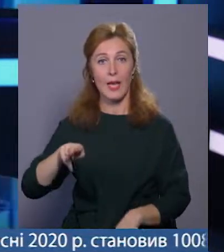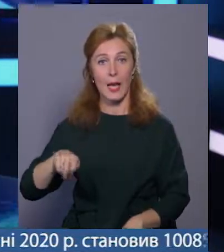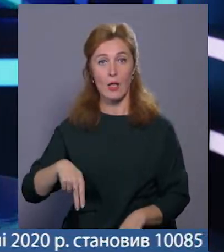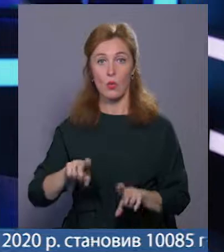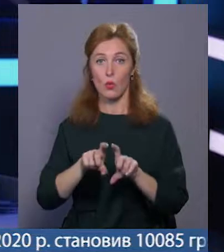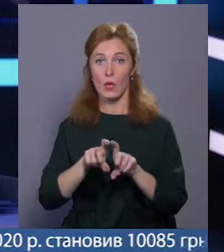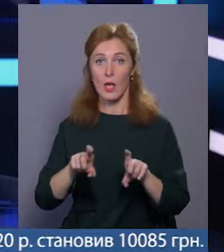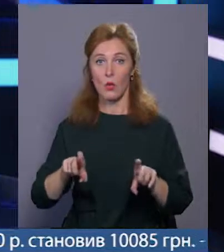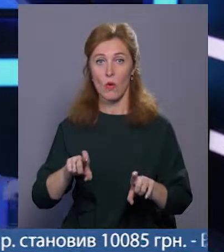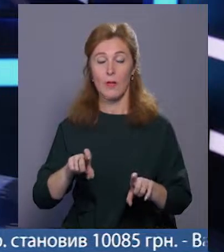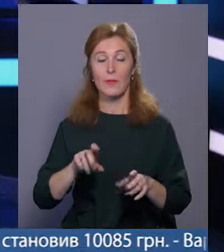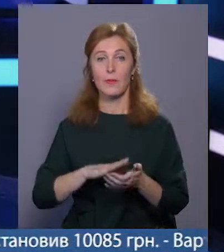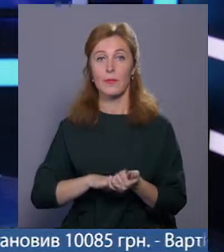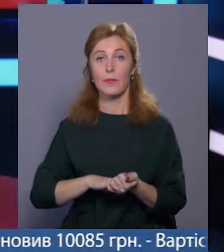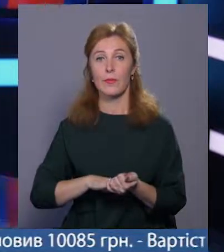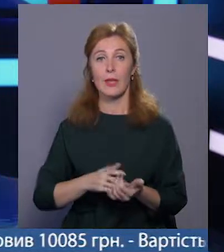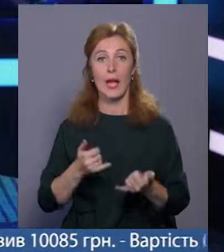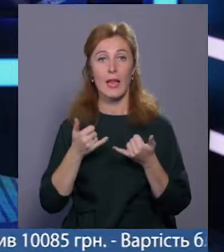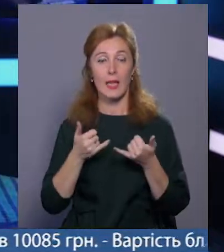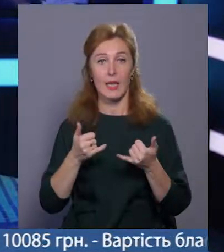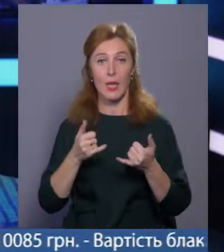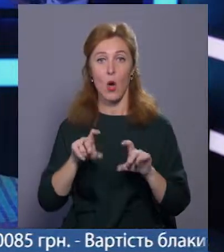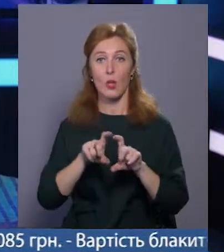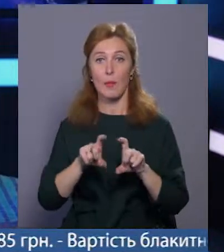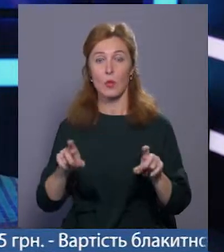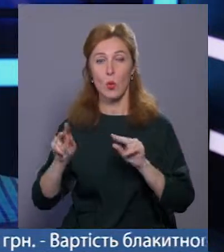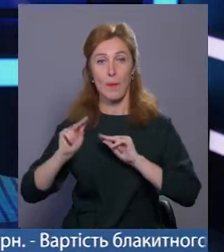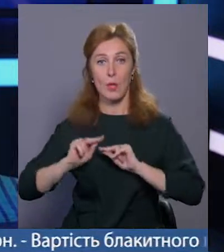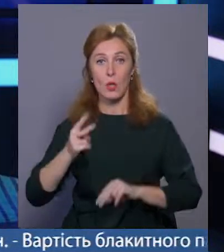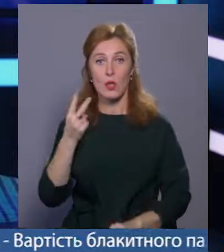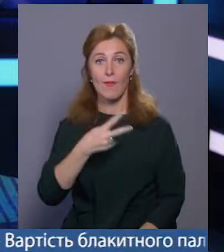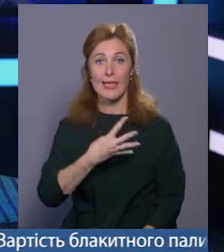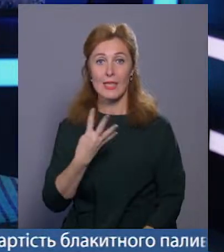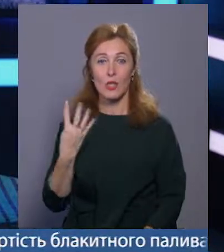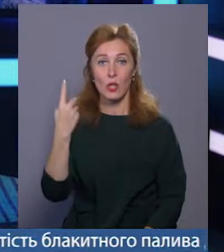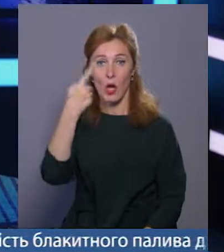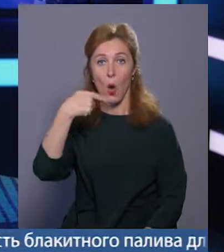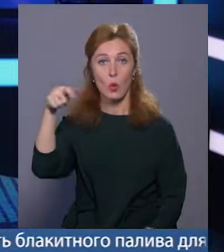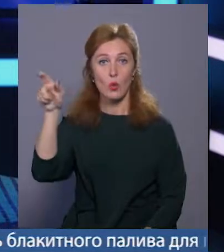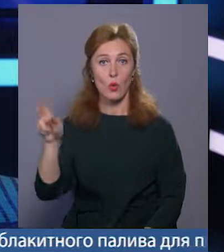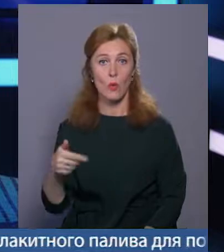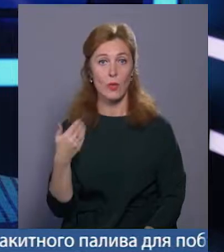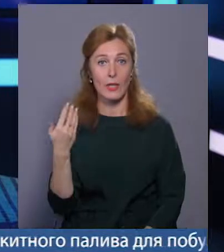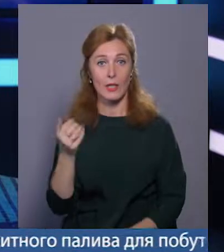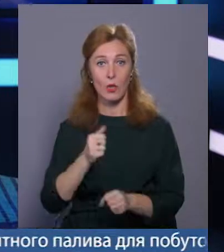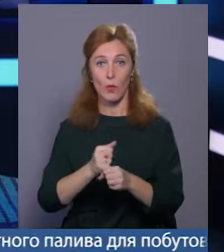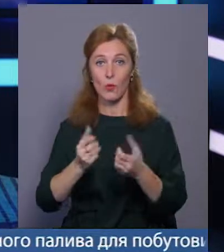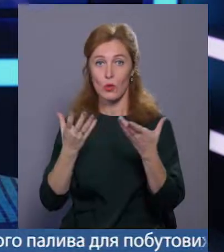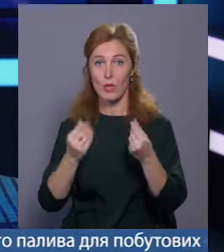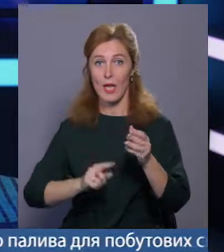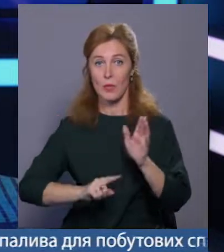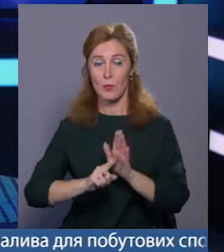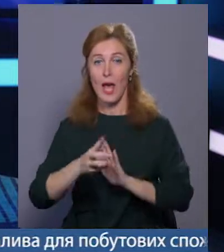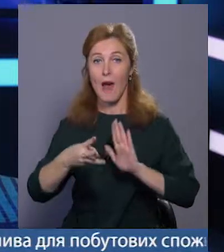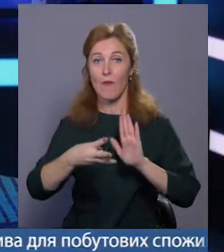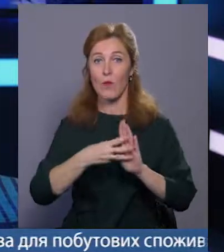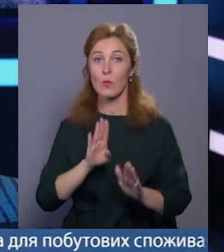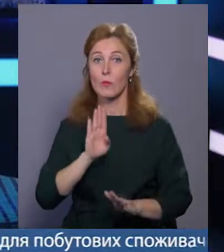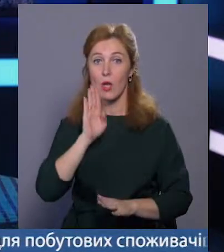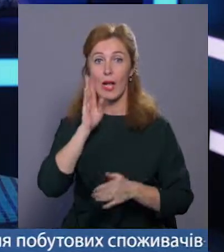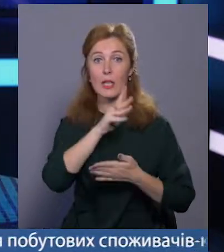установи Миколи Габрикевича, нині у лабораторії працюють 24 особи. Їхній робочий день розпочинається з 8 ранку